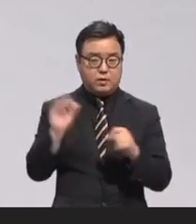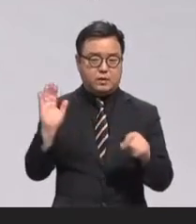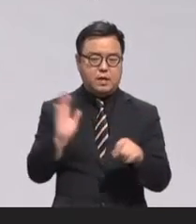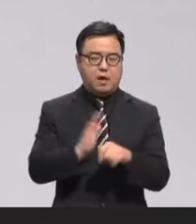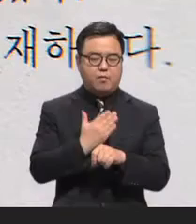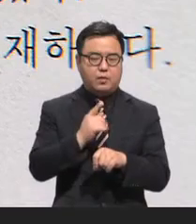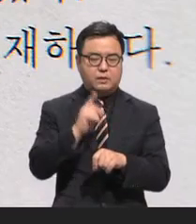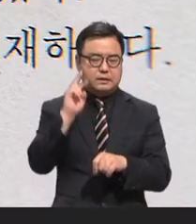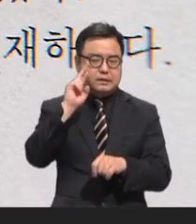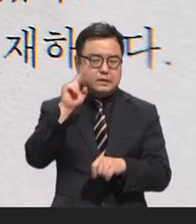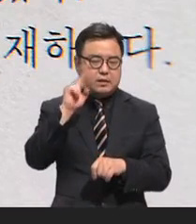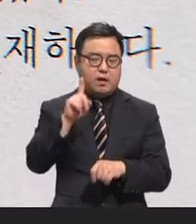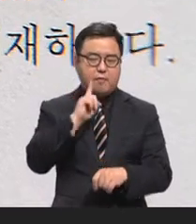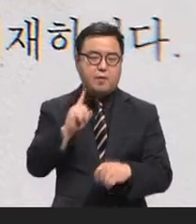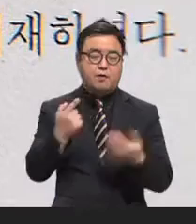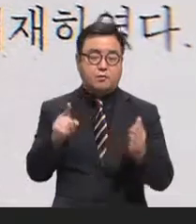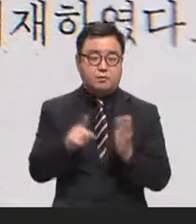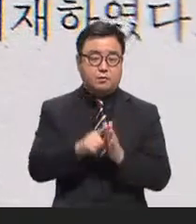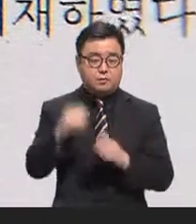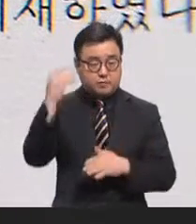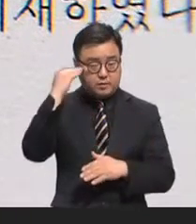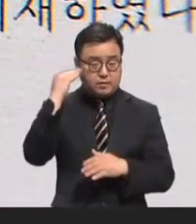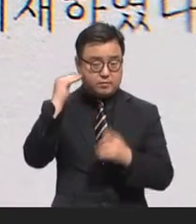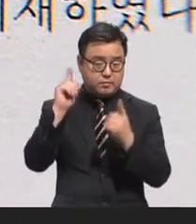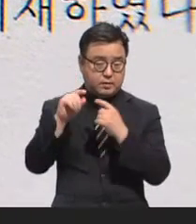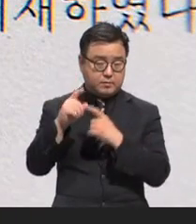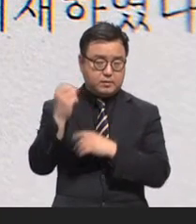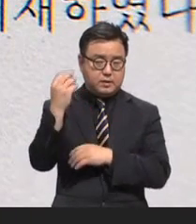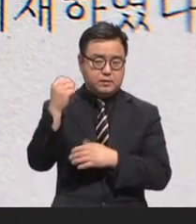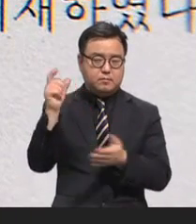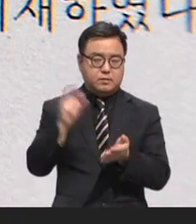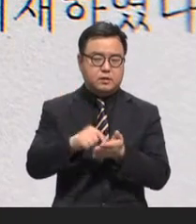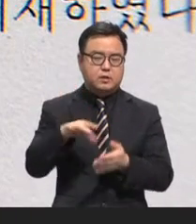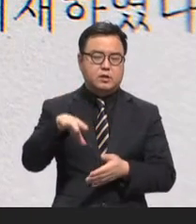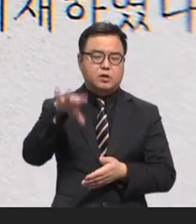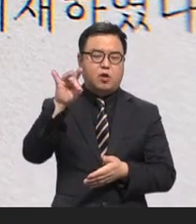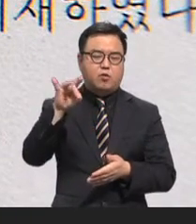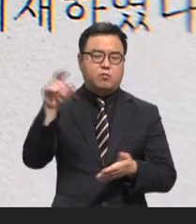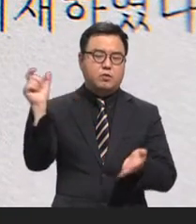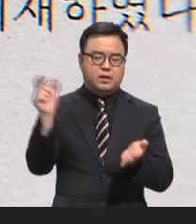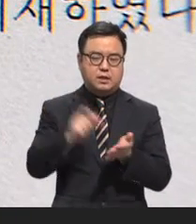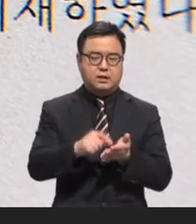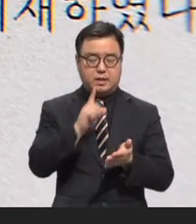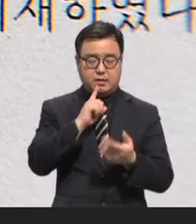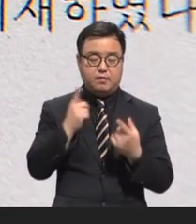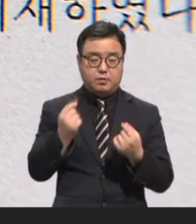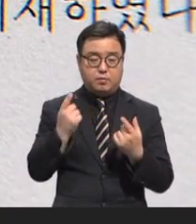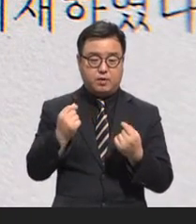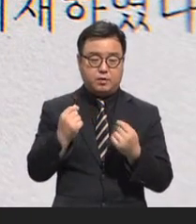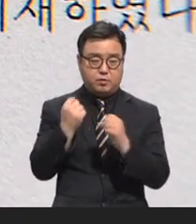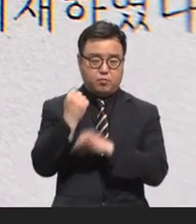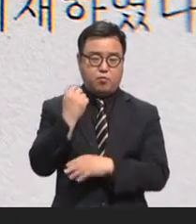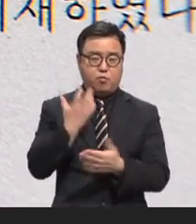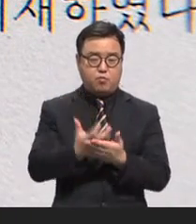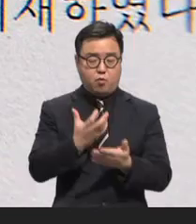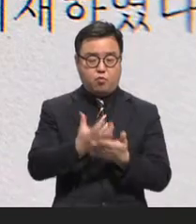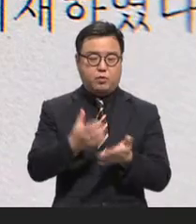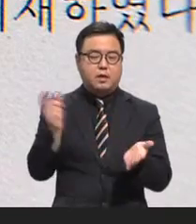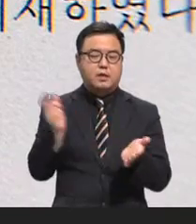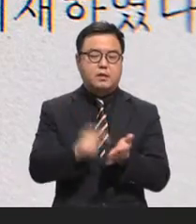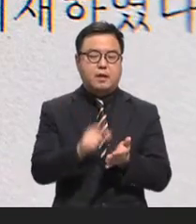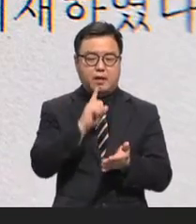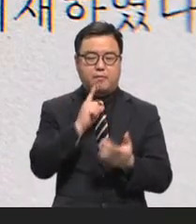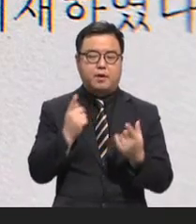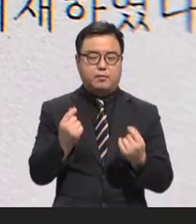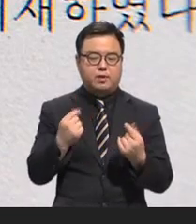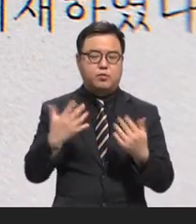대한민국 심보가 시력 강성대국 을 처음으로 게재하여 따거나 시리아 방송 대국의 원본을 개재 하였다는데 전제적